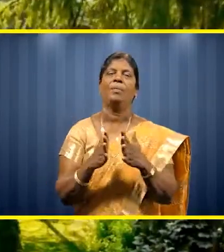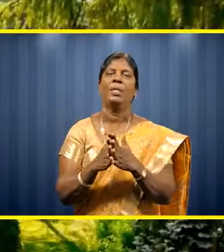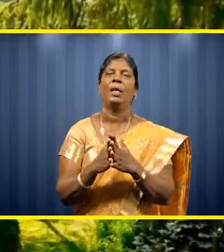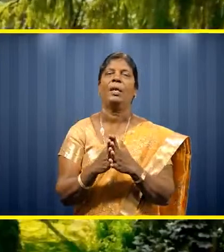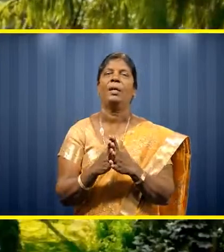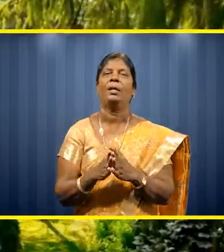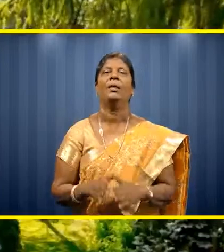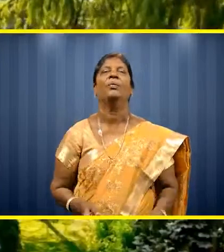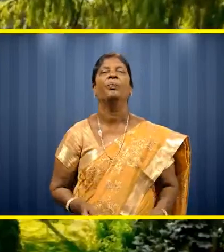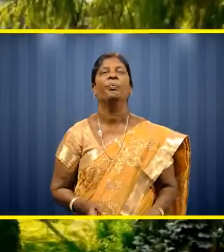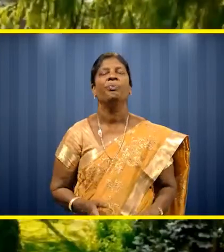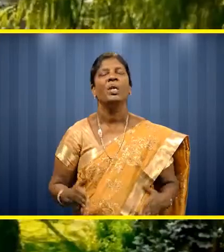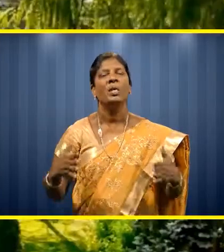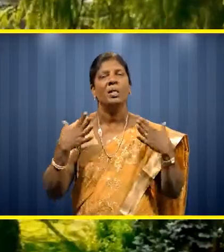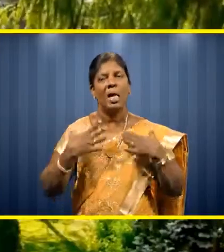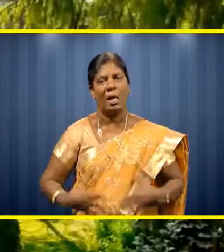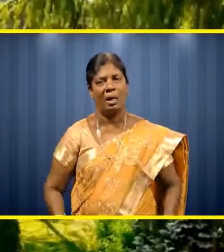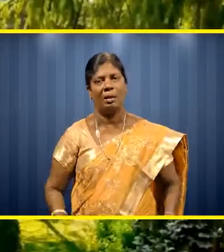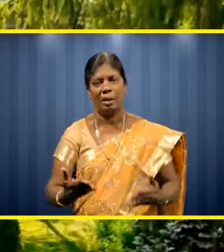இருந்த மக்களுக்கு